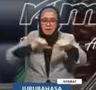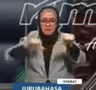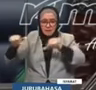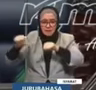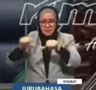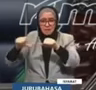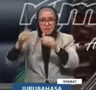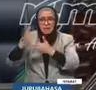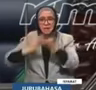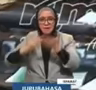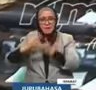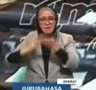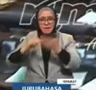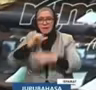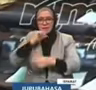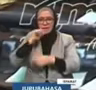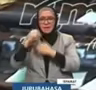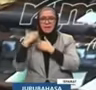ini